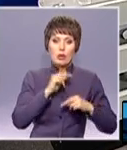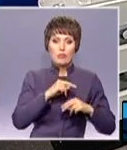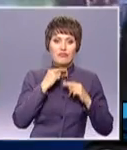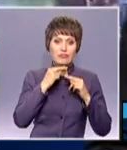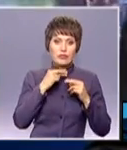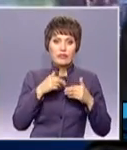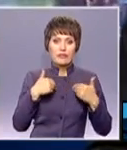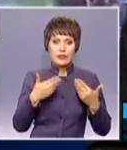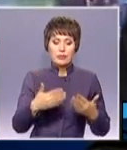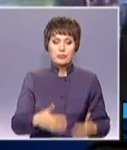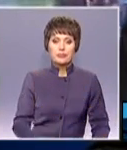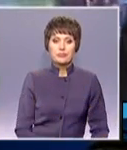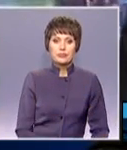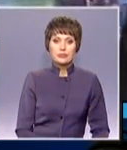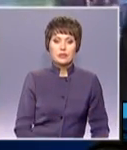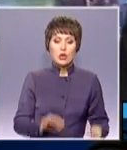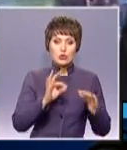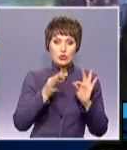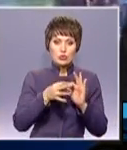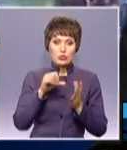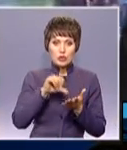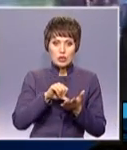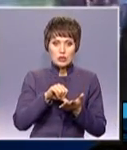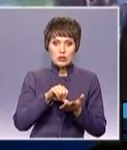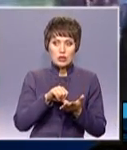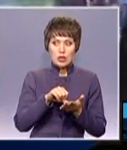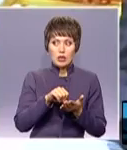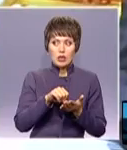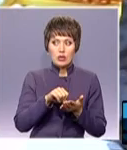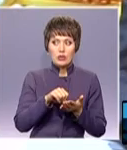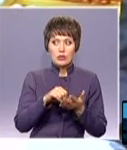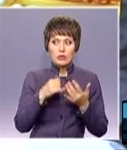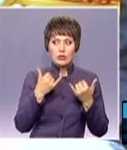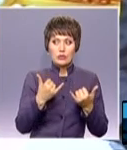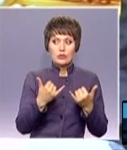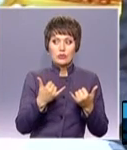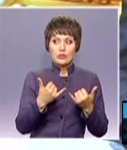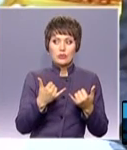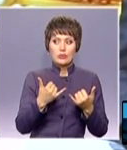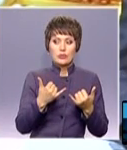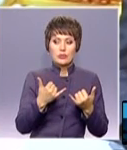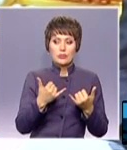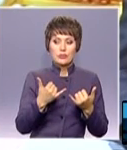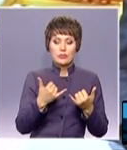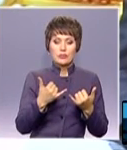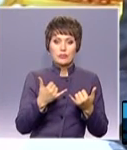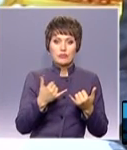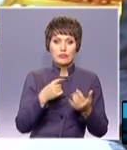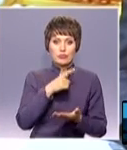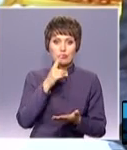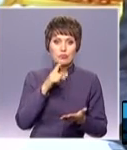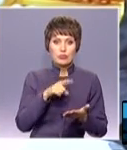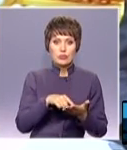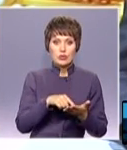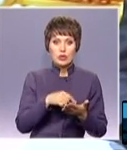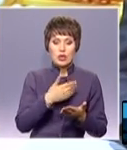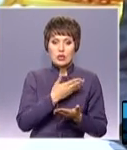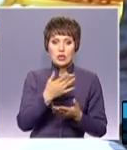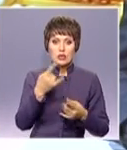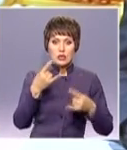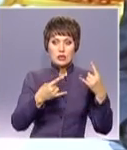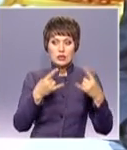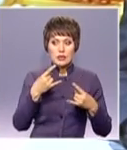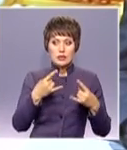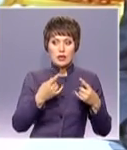времени? Сложные участки, то, что сегодня задавали вопросы наши телезрители,